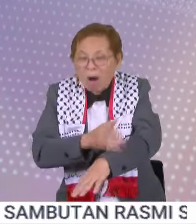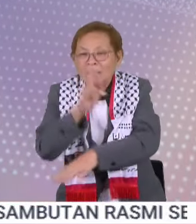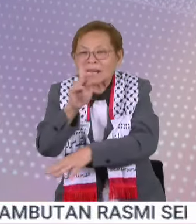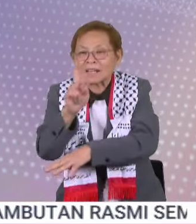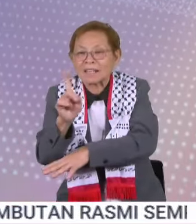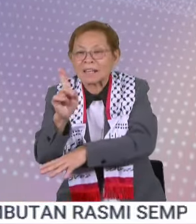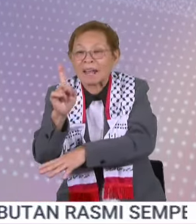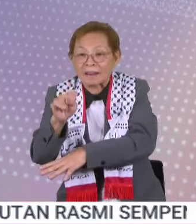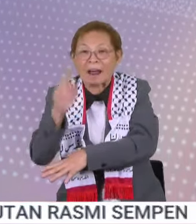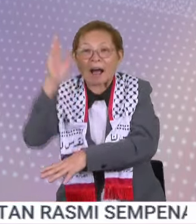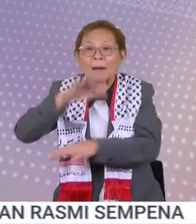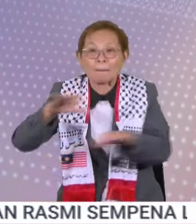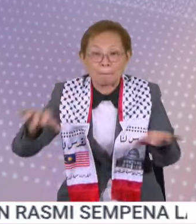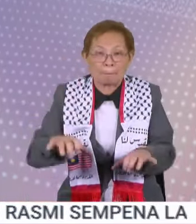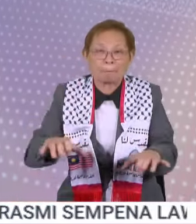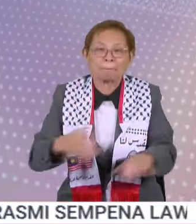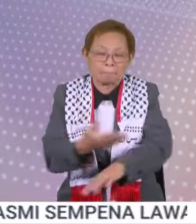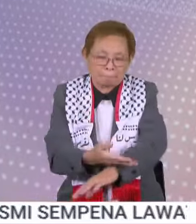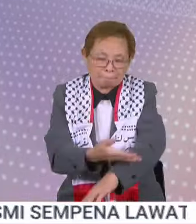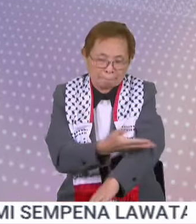akan melaksanakan perkara itu.